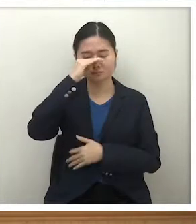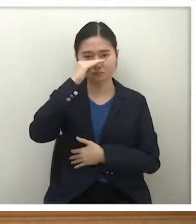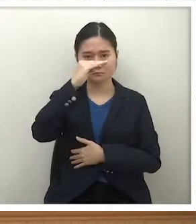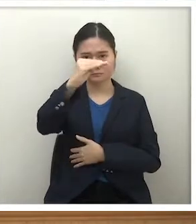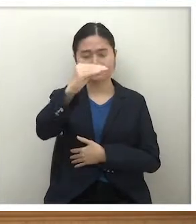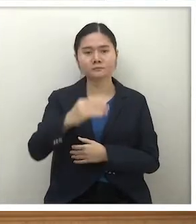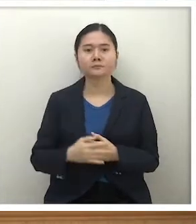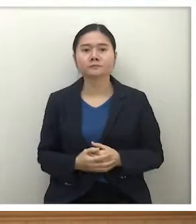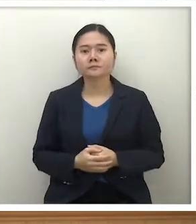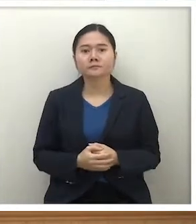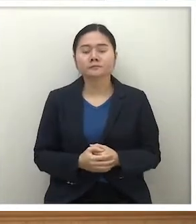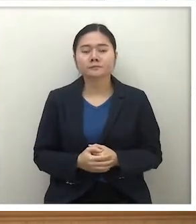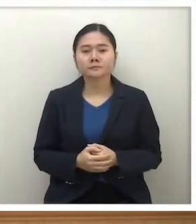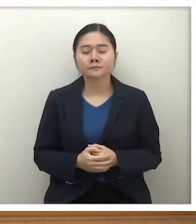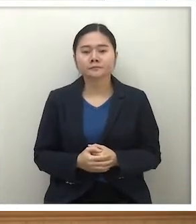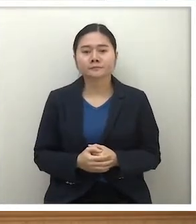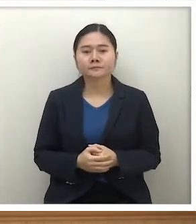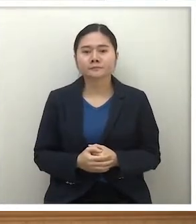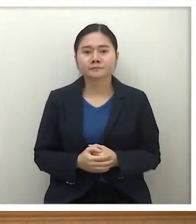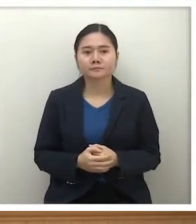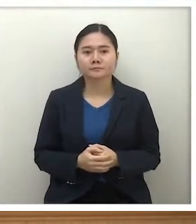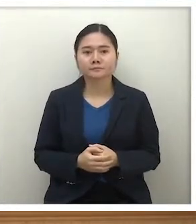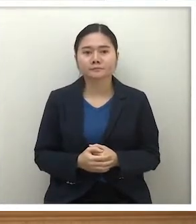ครับเราไม่จำเป็นต้อง